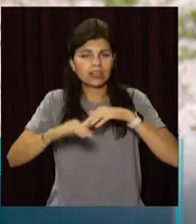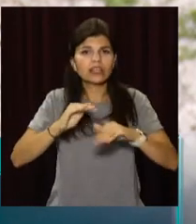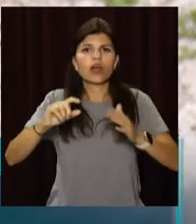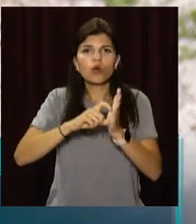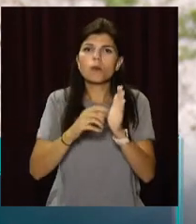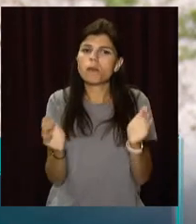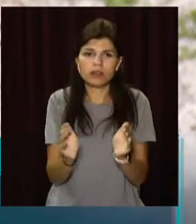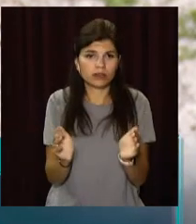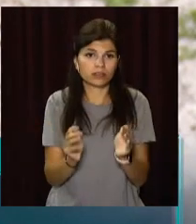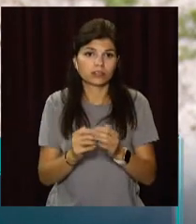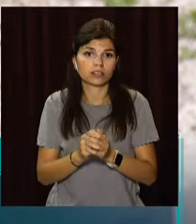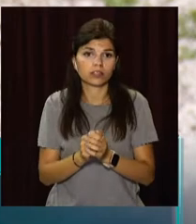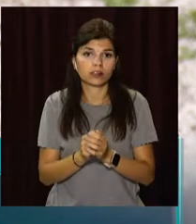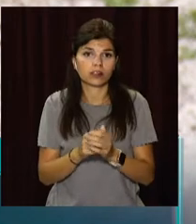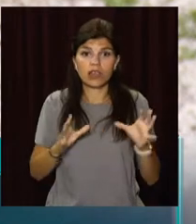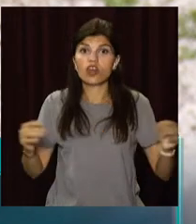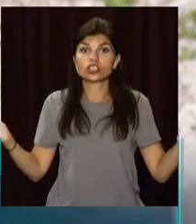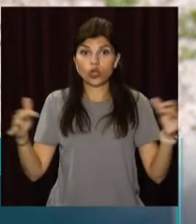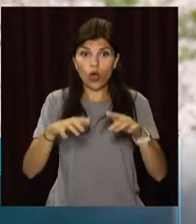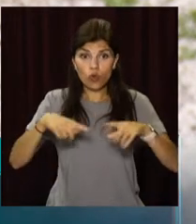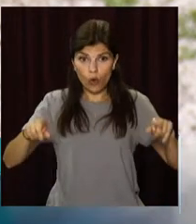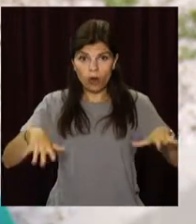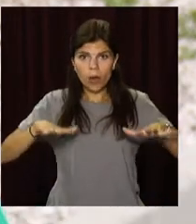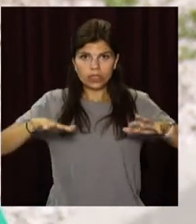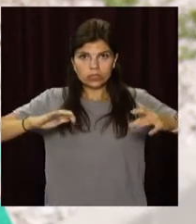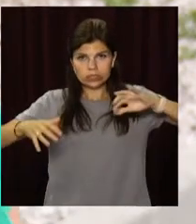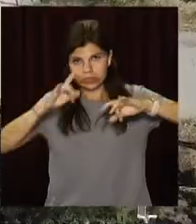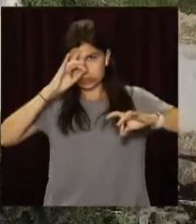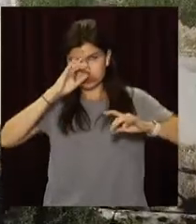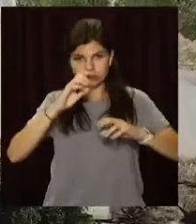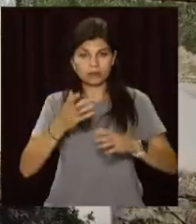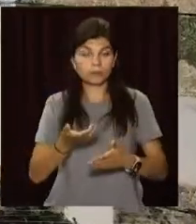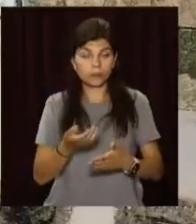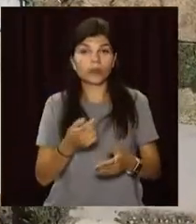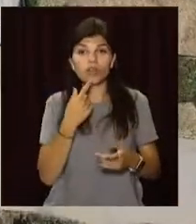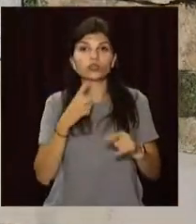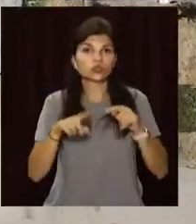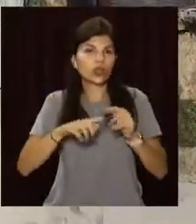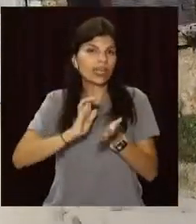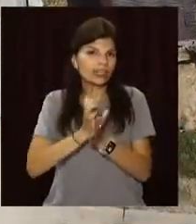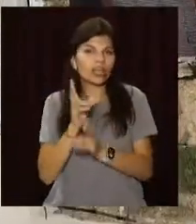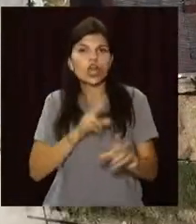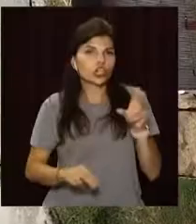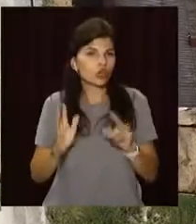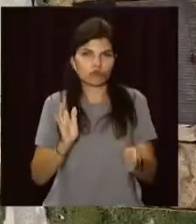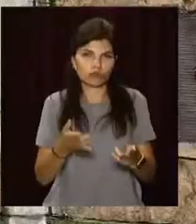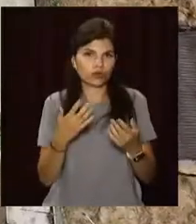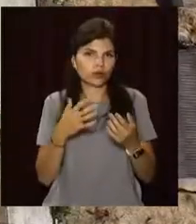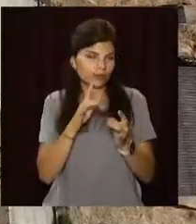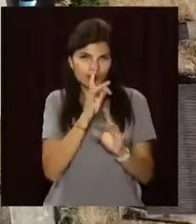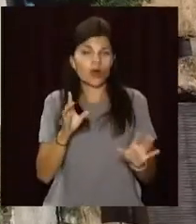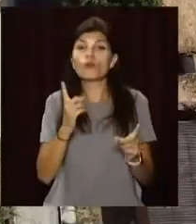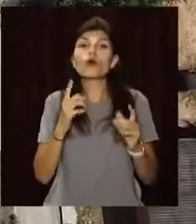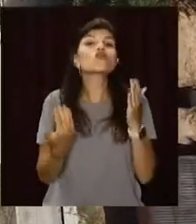ігрова дуже маленька. Як всі збираються на коврику, мало місця для діток. Невдовзі тіснява перестане непокоїти батьків, адже